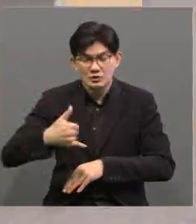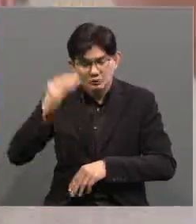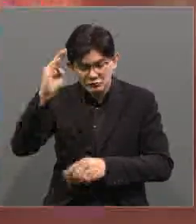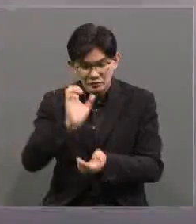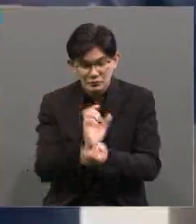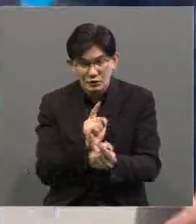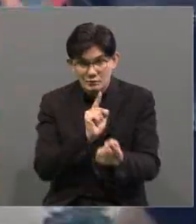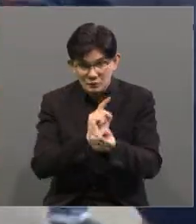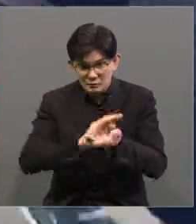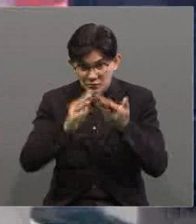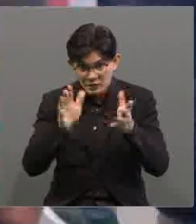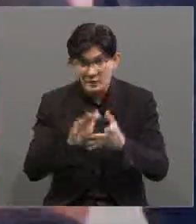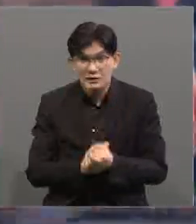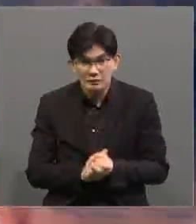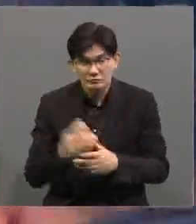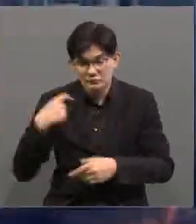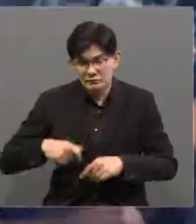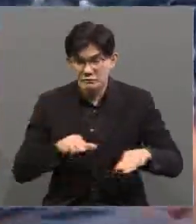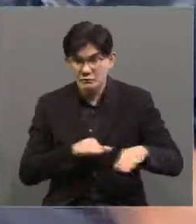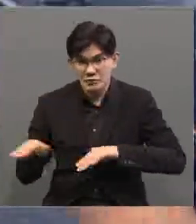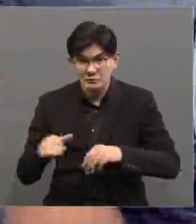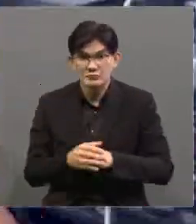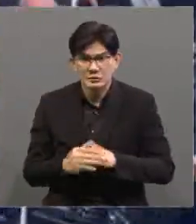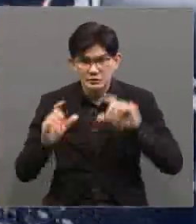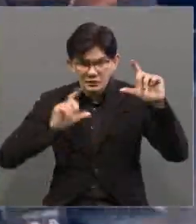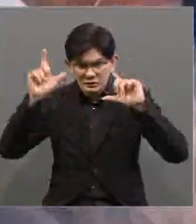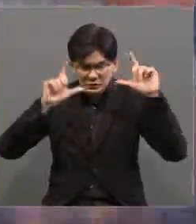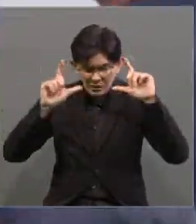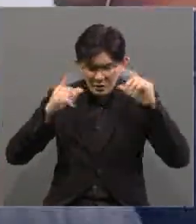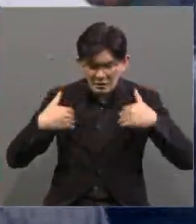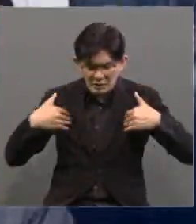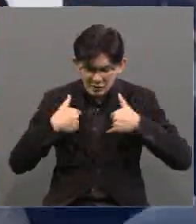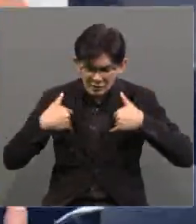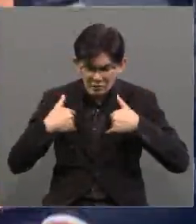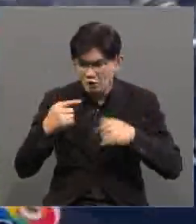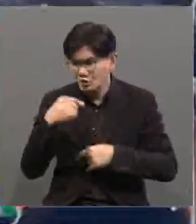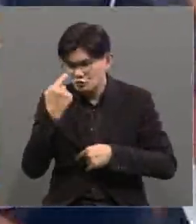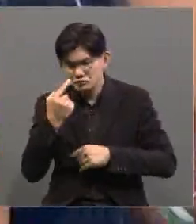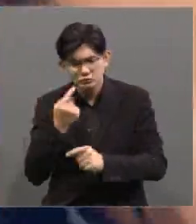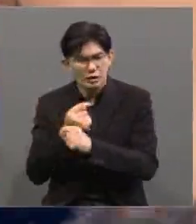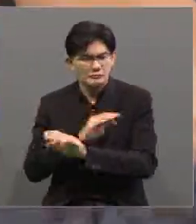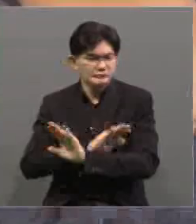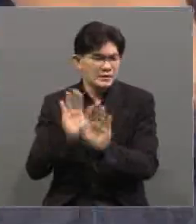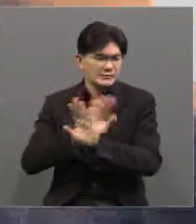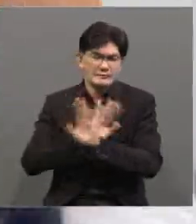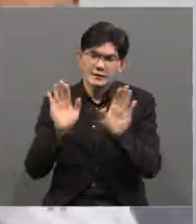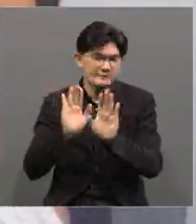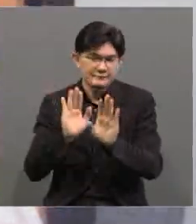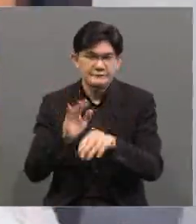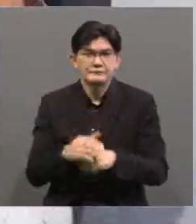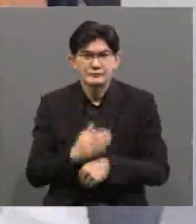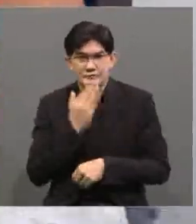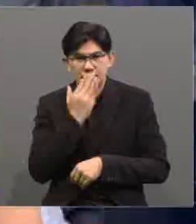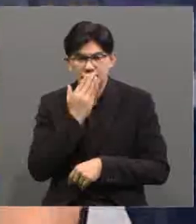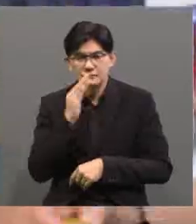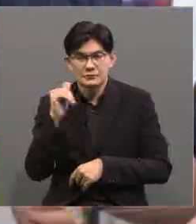ำรวจภูธรเมืองนครปฐมพร้อมกับทนายความด้วยสีหน้าอิดโรยแล้วก็ปฏิเสธที่จะตอบคำถามกับสื่อมวลชนที่ไปร